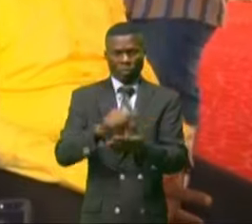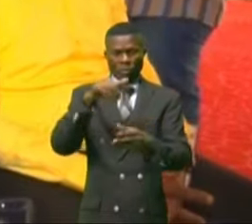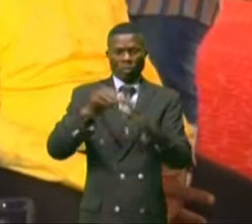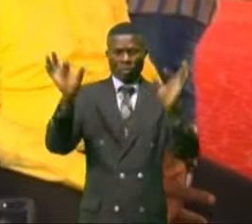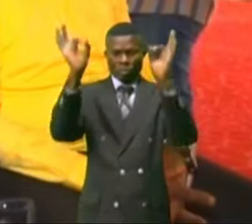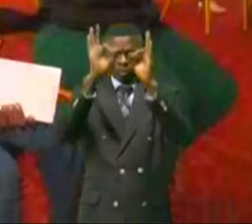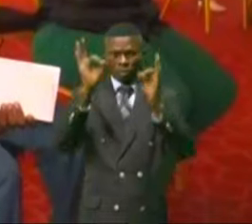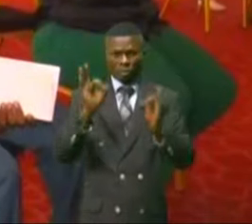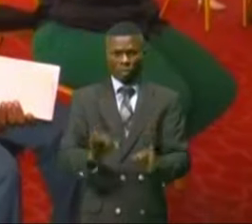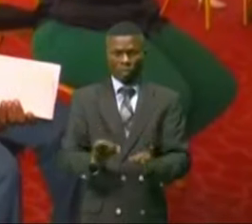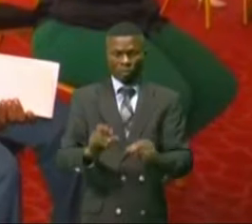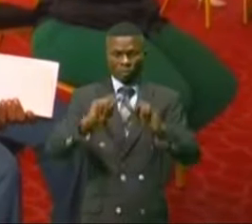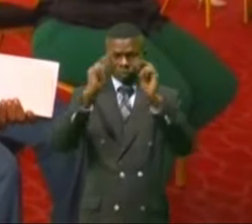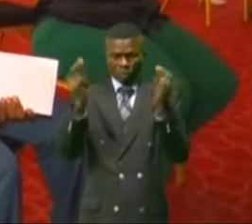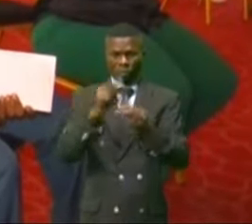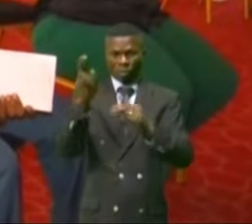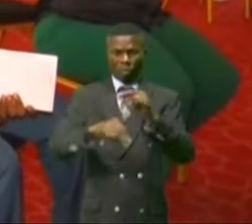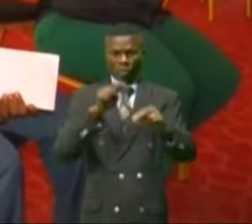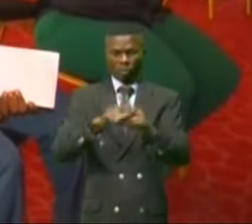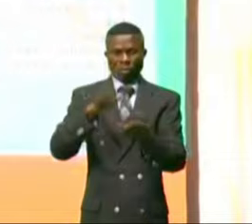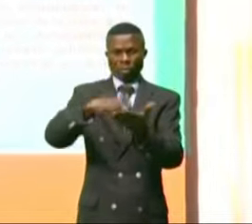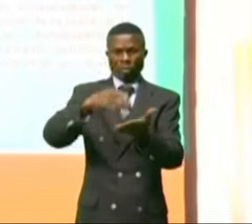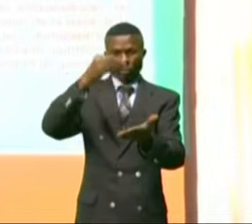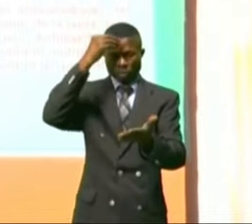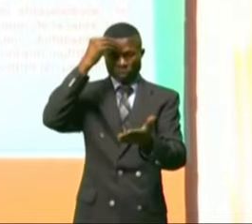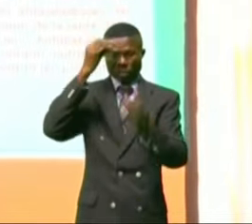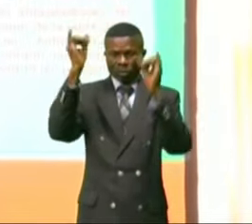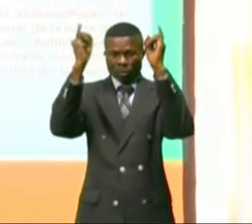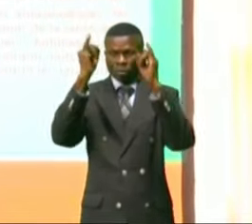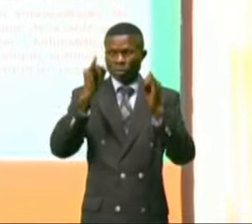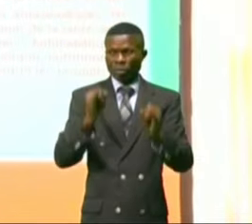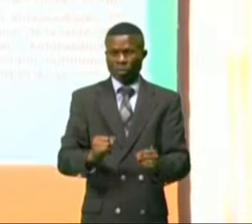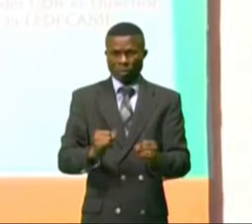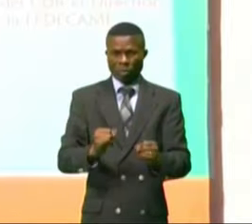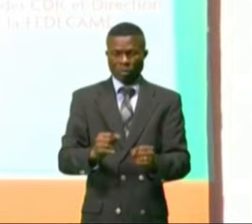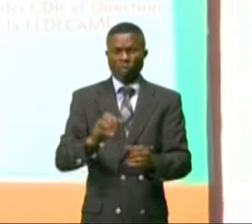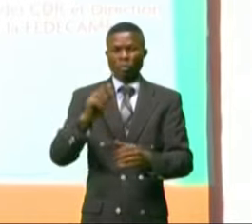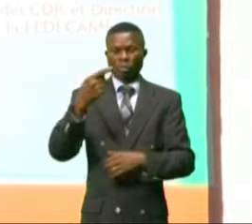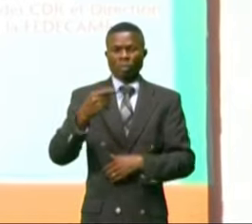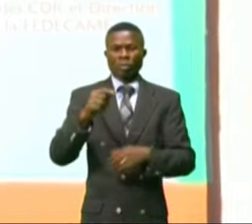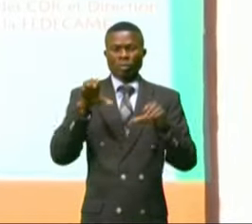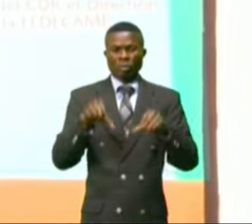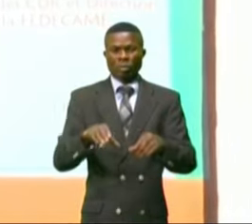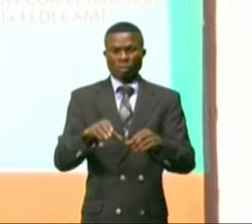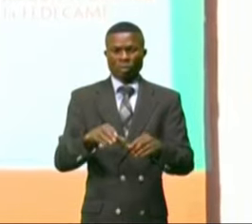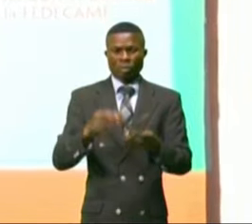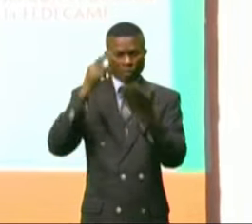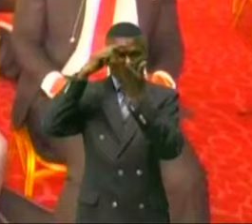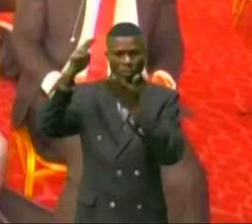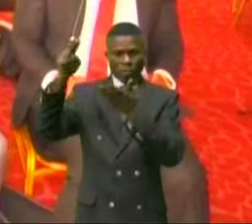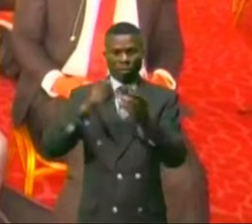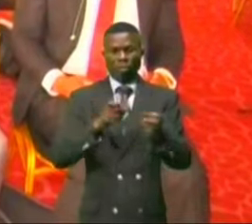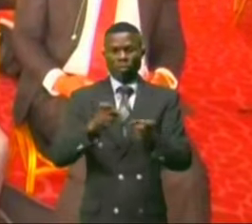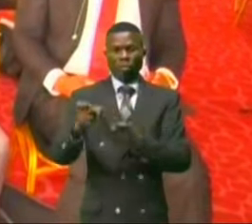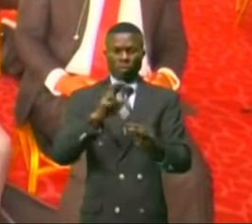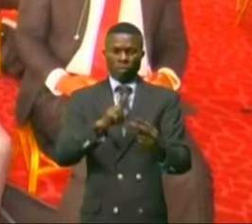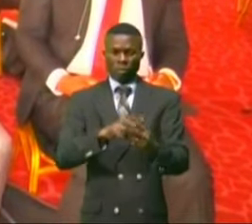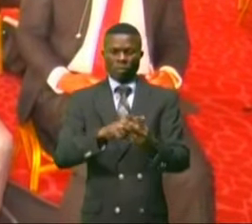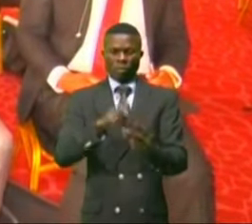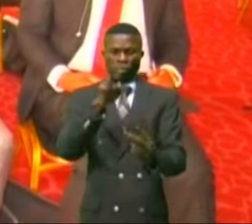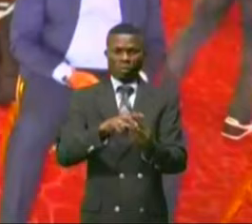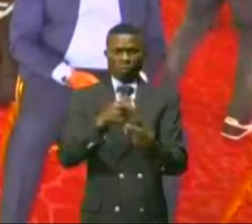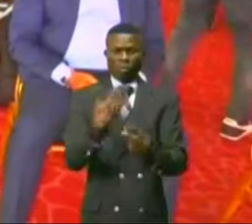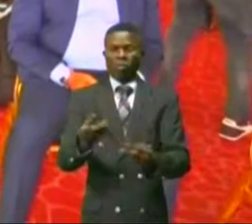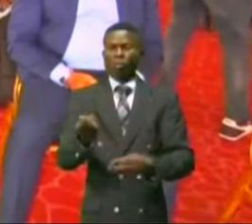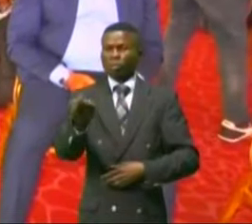il s'agit de la plateforme nationale d'apprentissage en ligne AGAPS-RDC. Académie de gestion de l'approvisionnement en produits